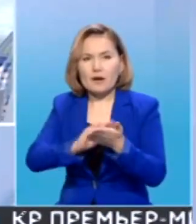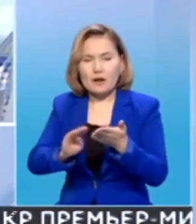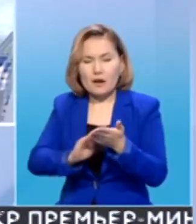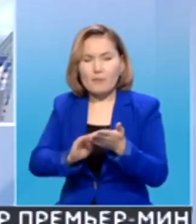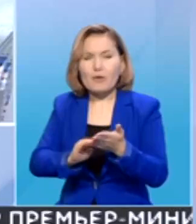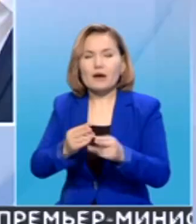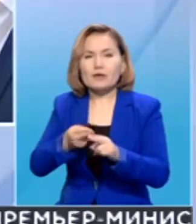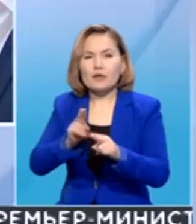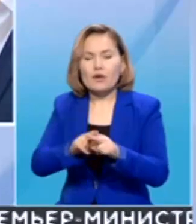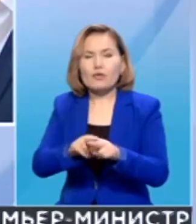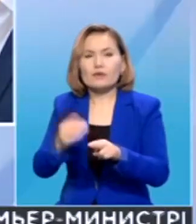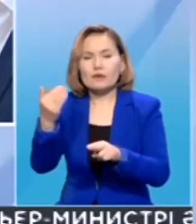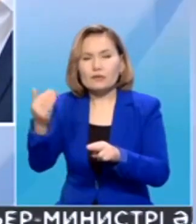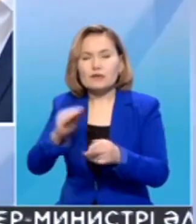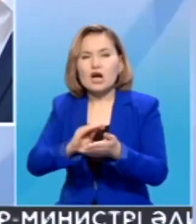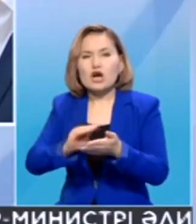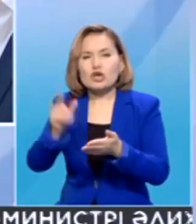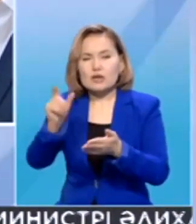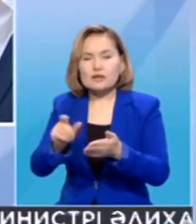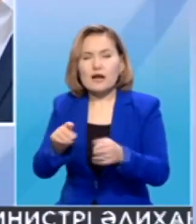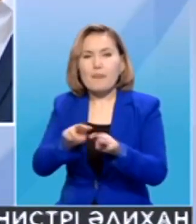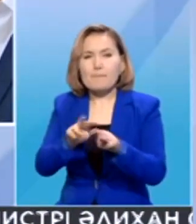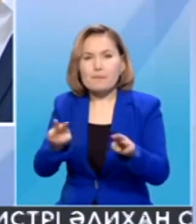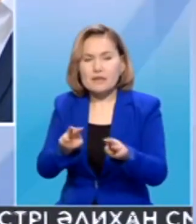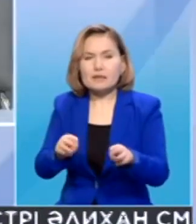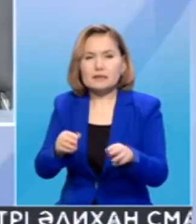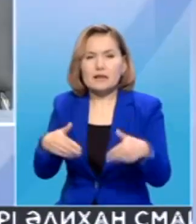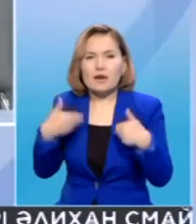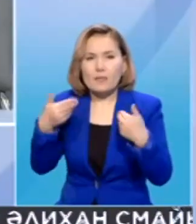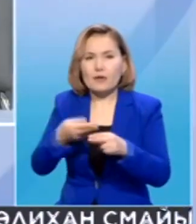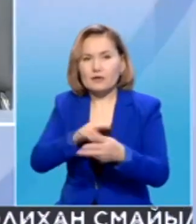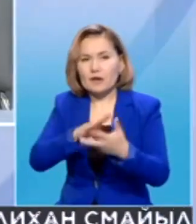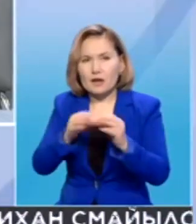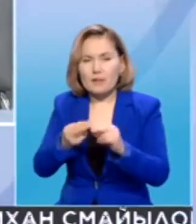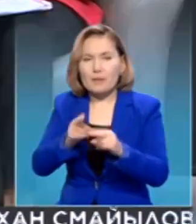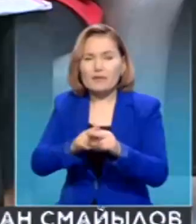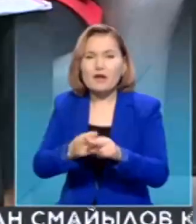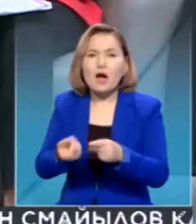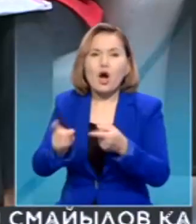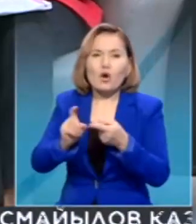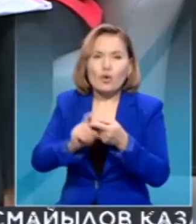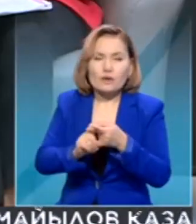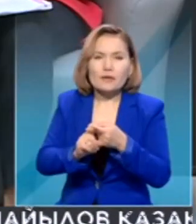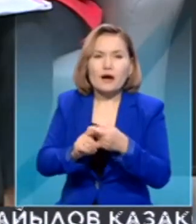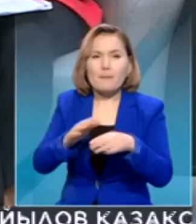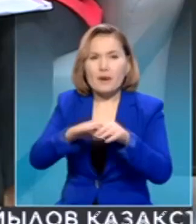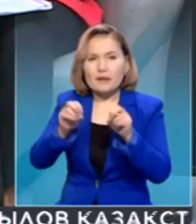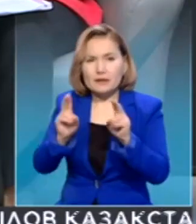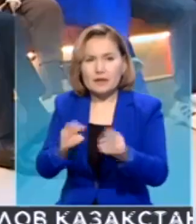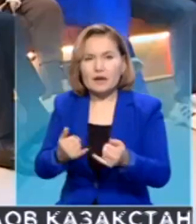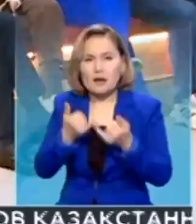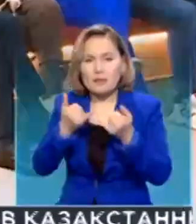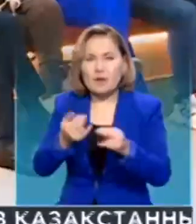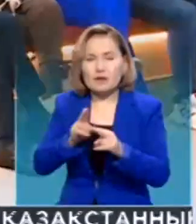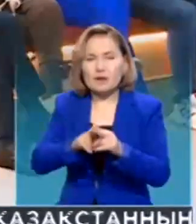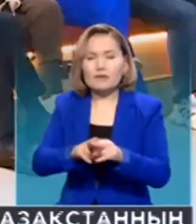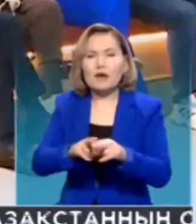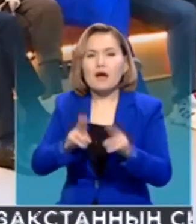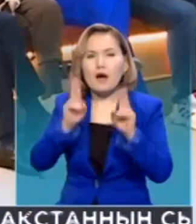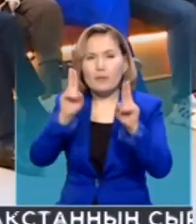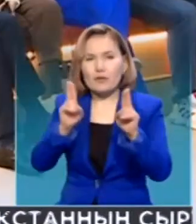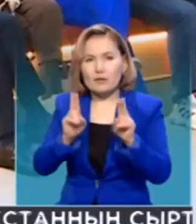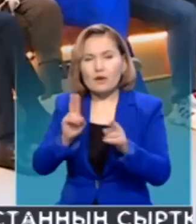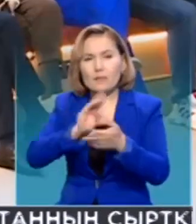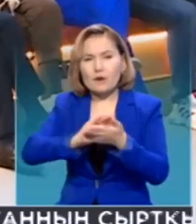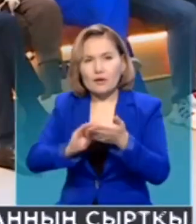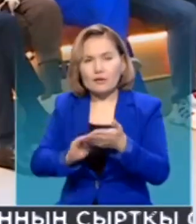министрі арнайы құттықтау жіберген. Цифрлық дәуірдегі баспасөз қызметі қоғаммен байланыс саласының мамандарына арналған нұсқаулық деуге